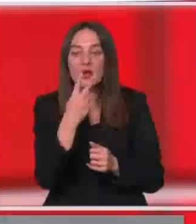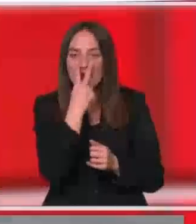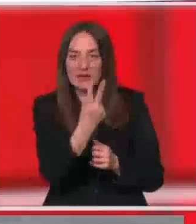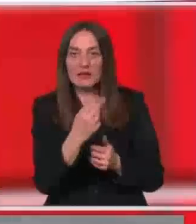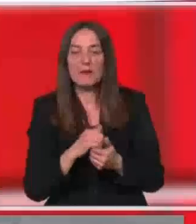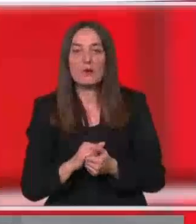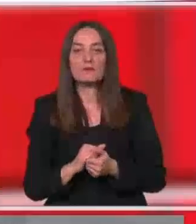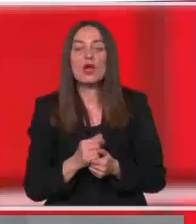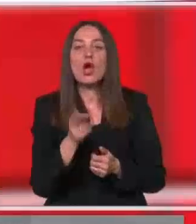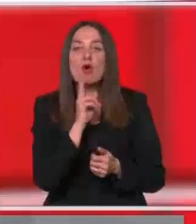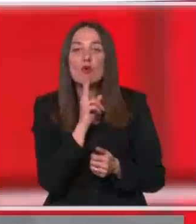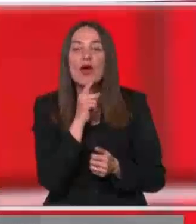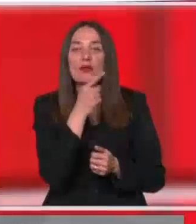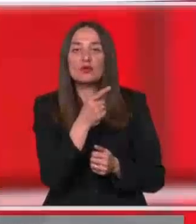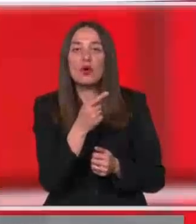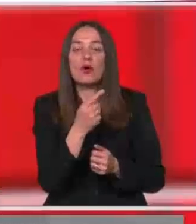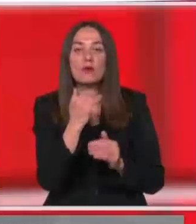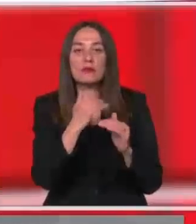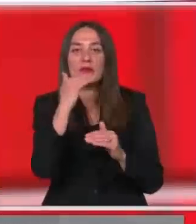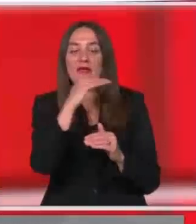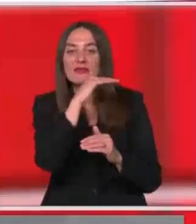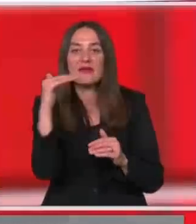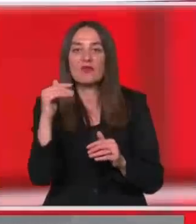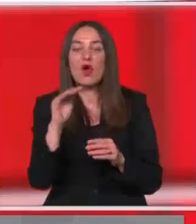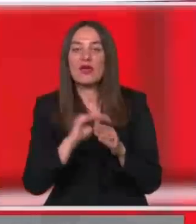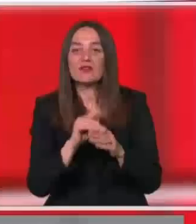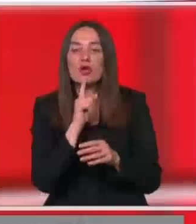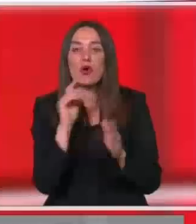vidimo koja je to doza, koji je to nivo likvidnosti koji